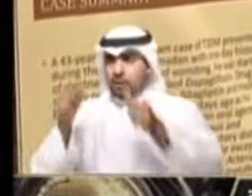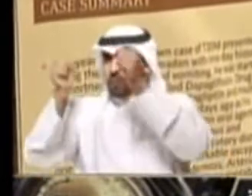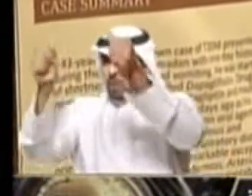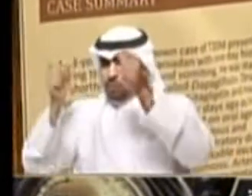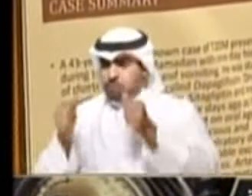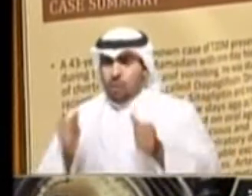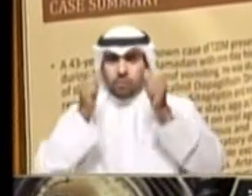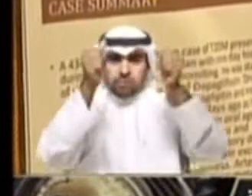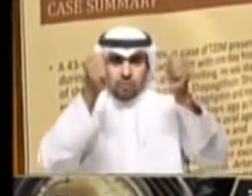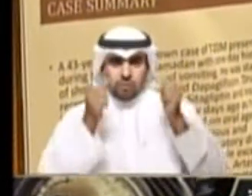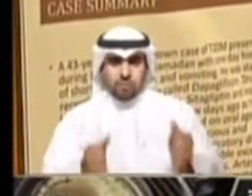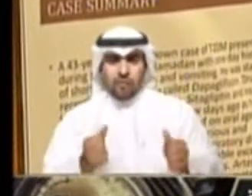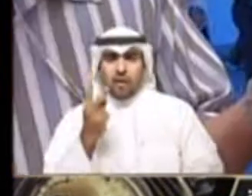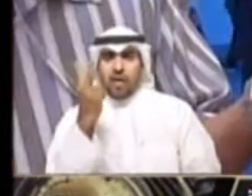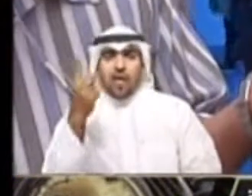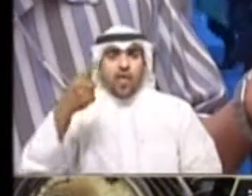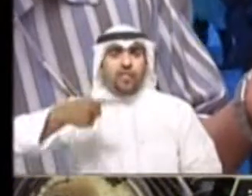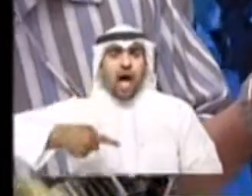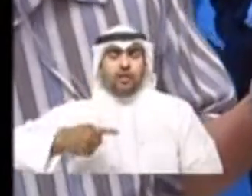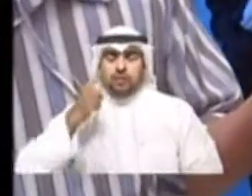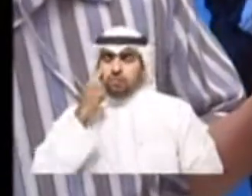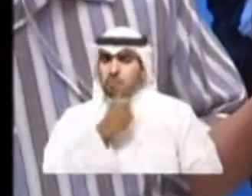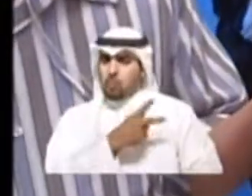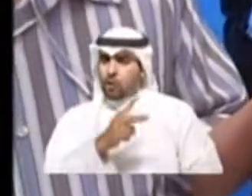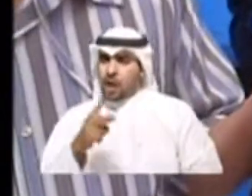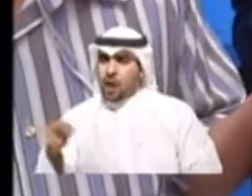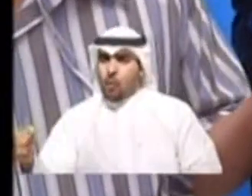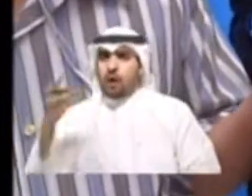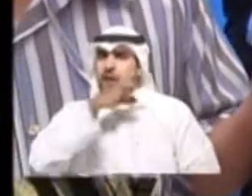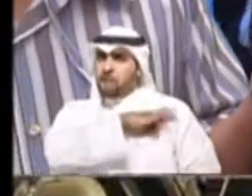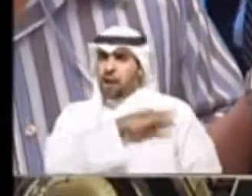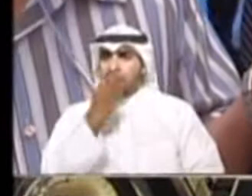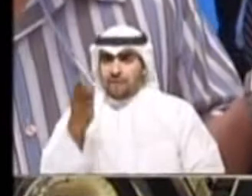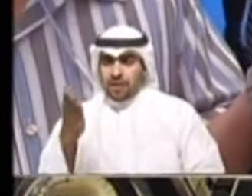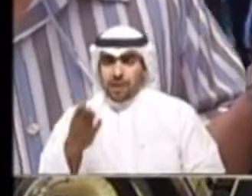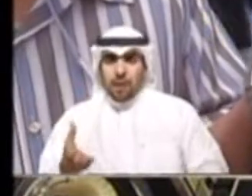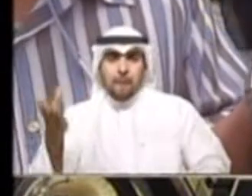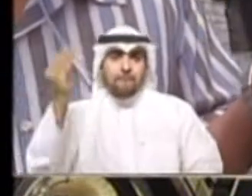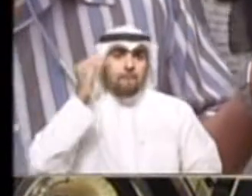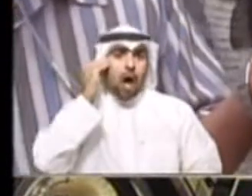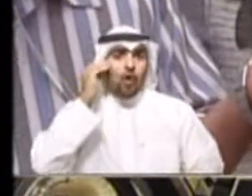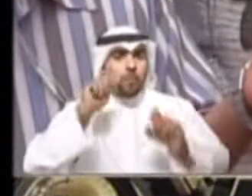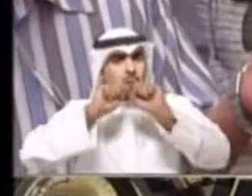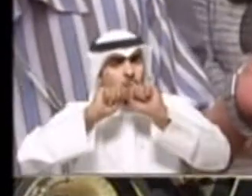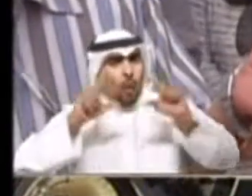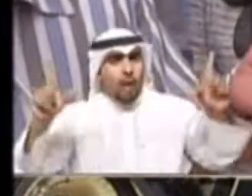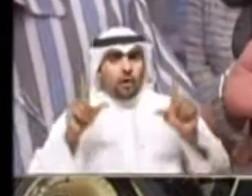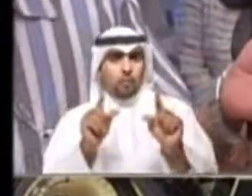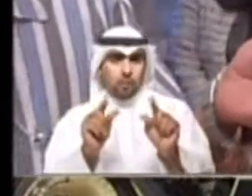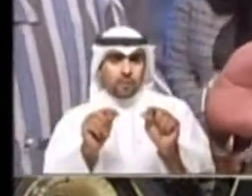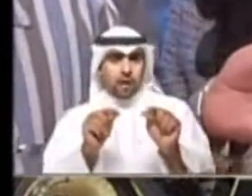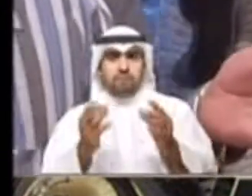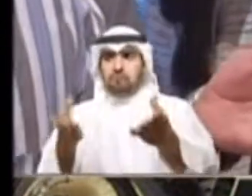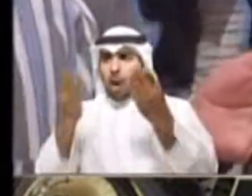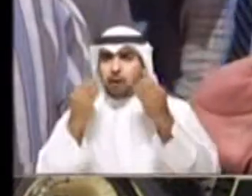في مختلف التخصصات. طبعا هذا اليوم نحتفل بملصق العلمي للأبحاث، تشارك فيها جامعة الكويت